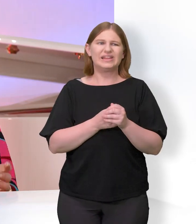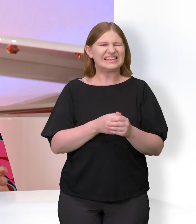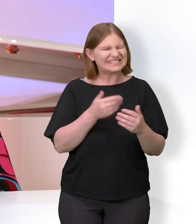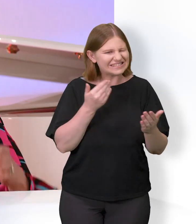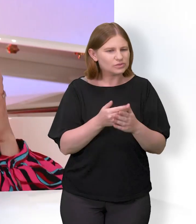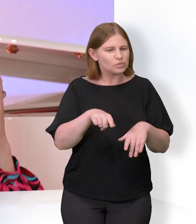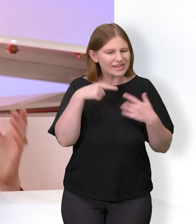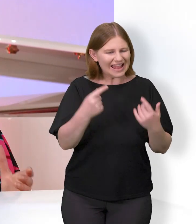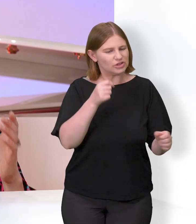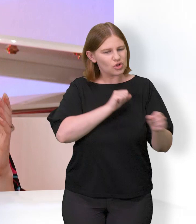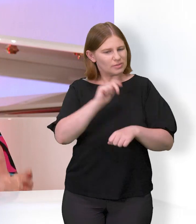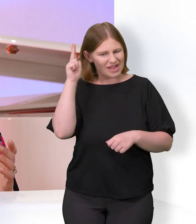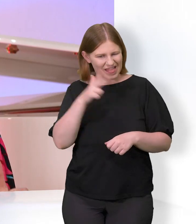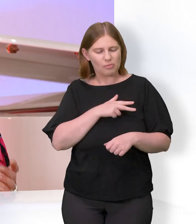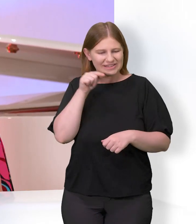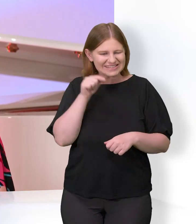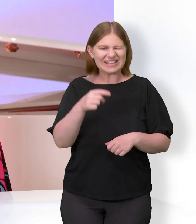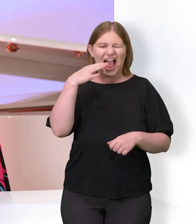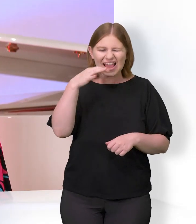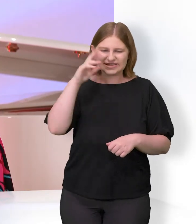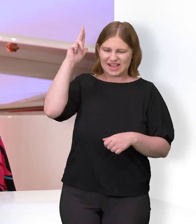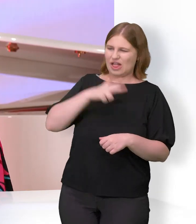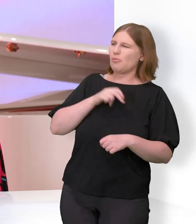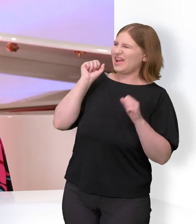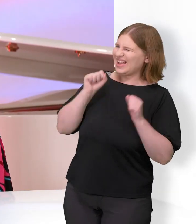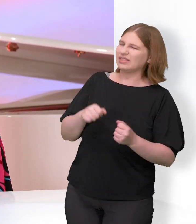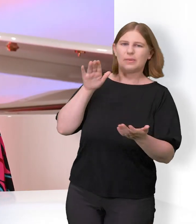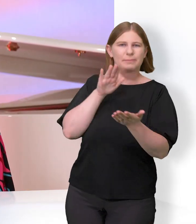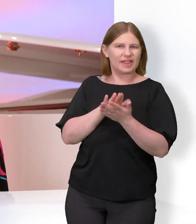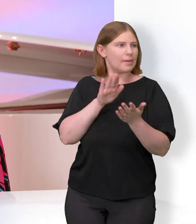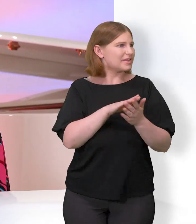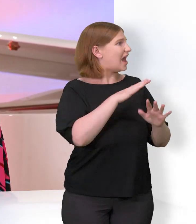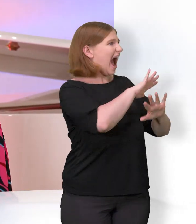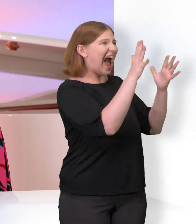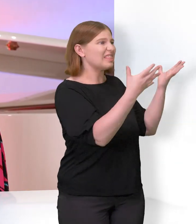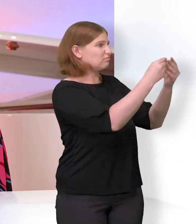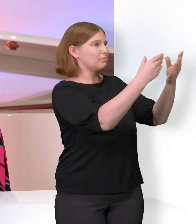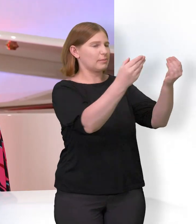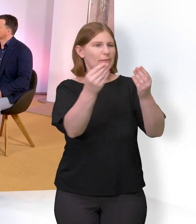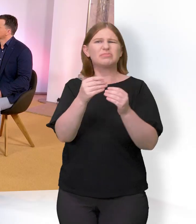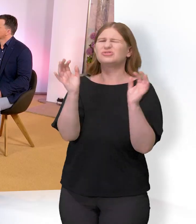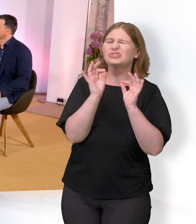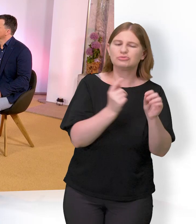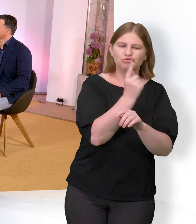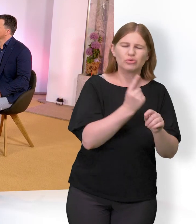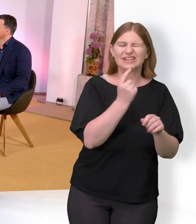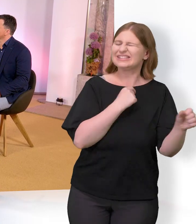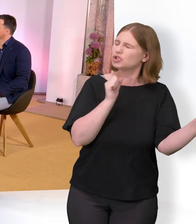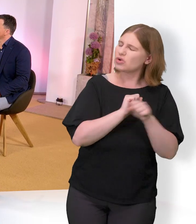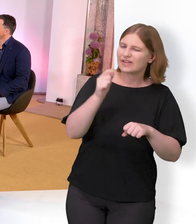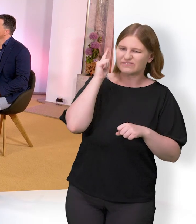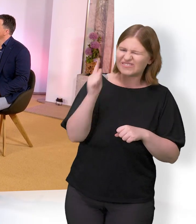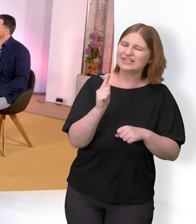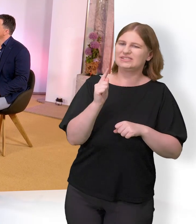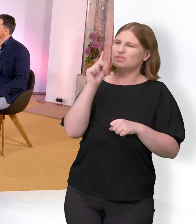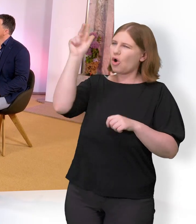dieser Glaube ist das einzige Fundament, auf dem man bauen kann. Ich bin überzeugt. Und in den schlimmsten Stunden wusste ich, der